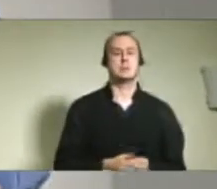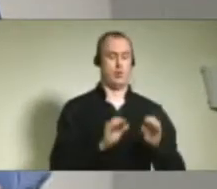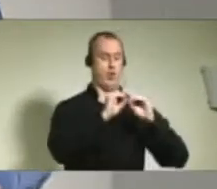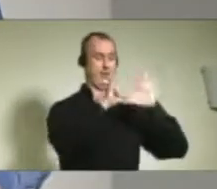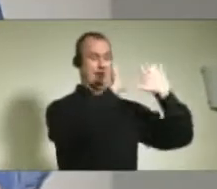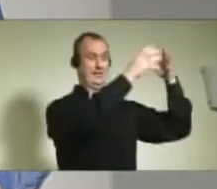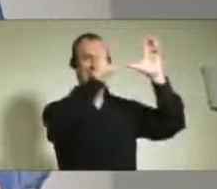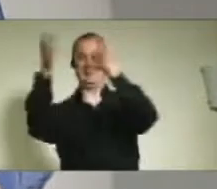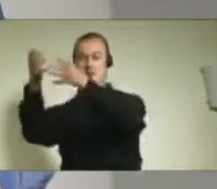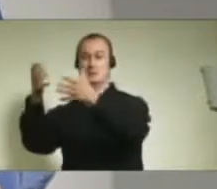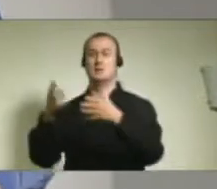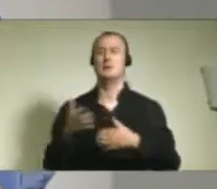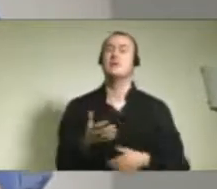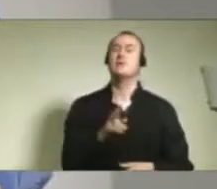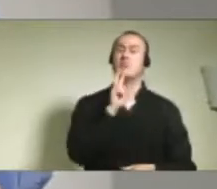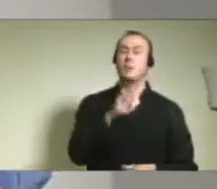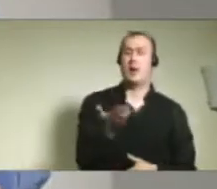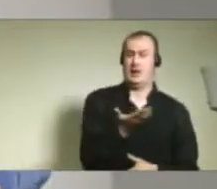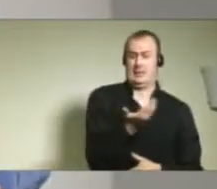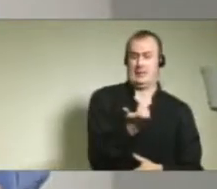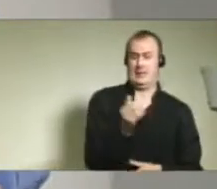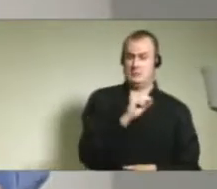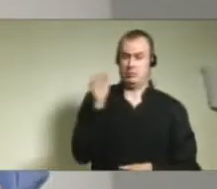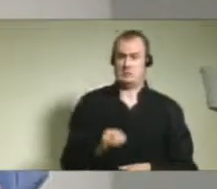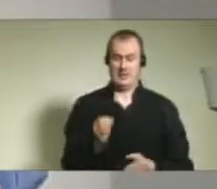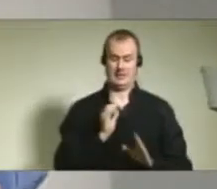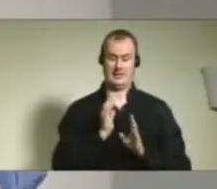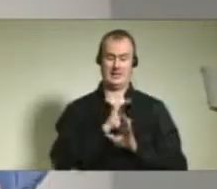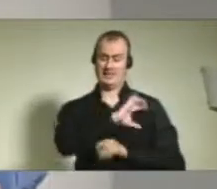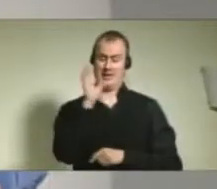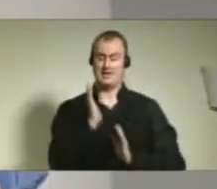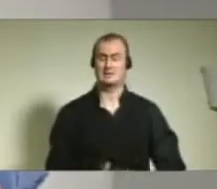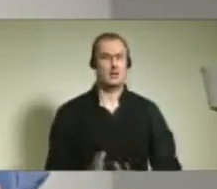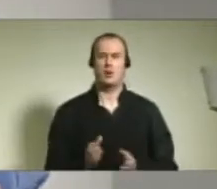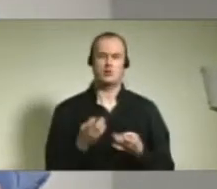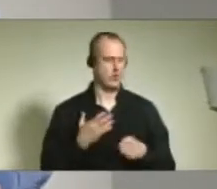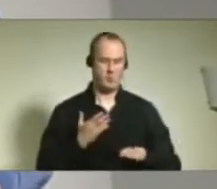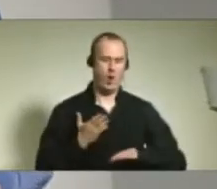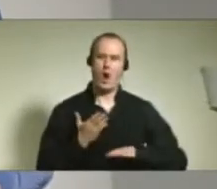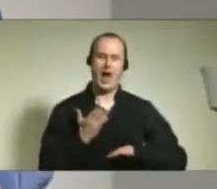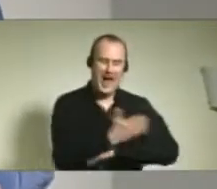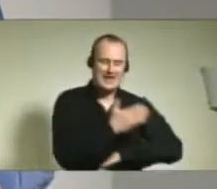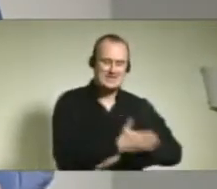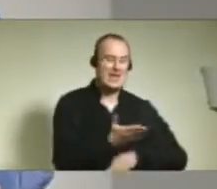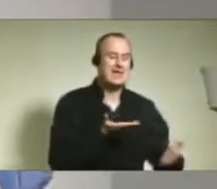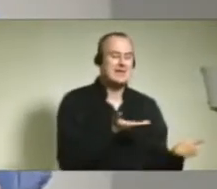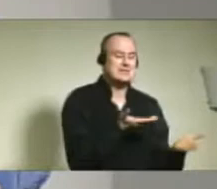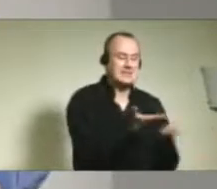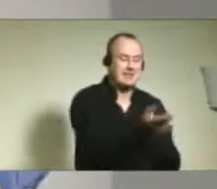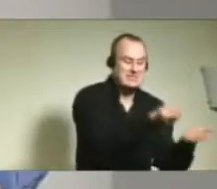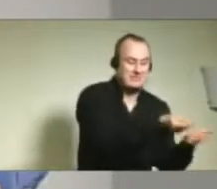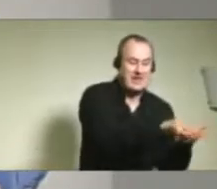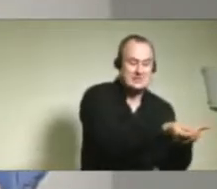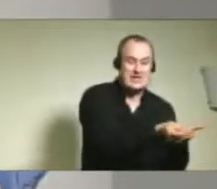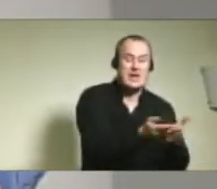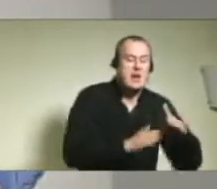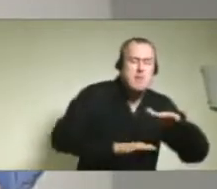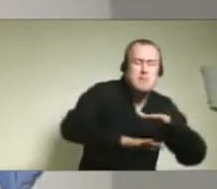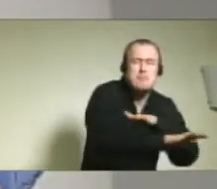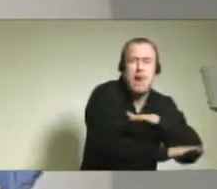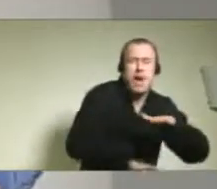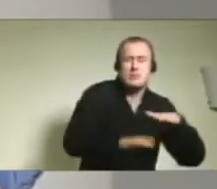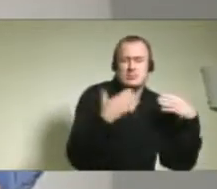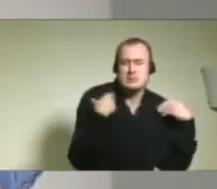que 15% des Canadiens n'ont même pas accès à des services financiers de base au Canada. Et la raison